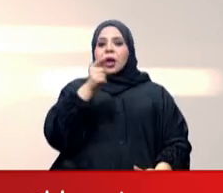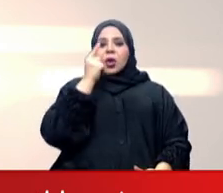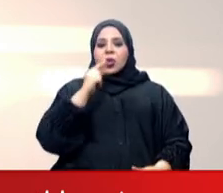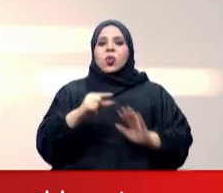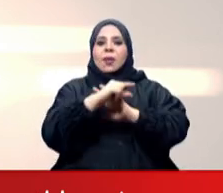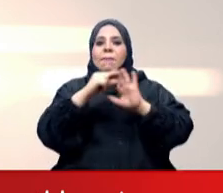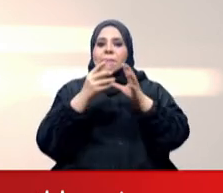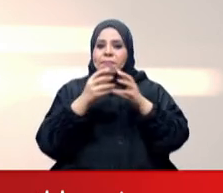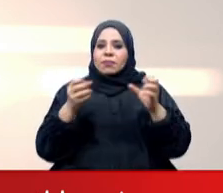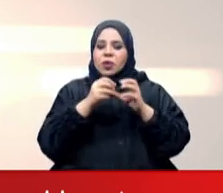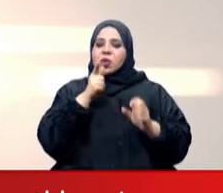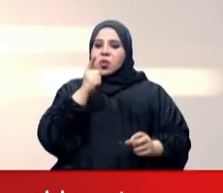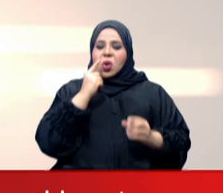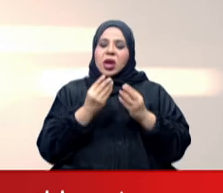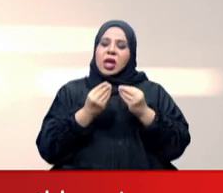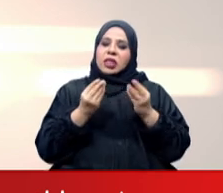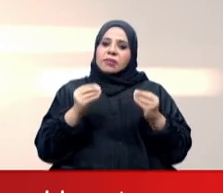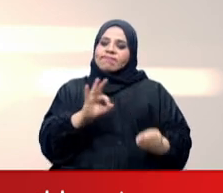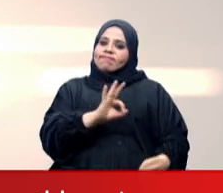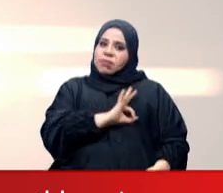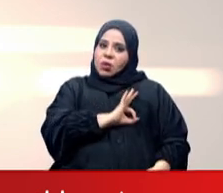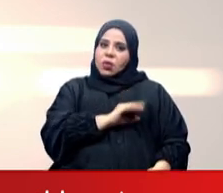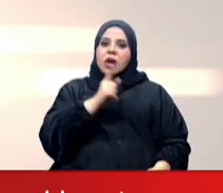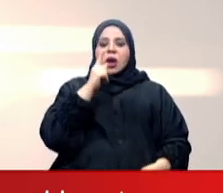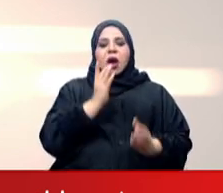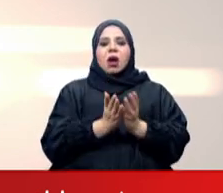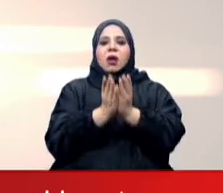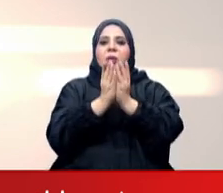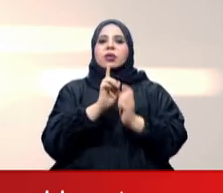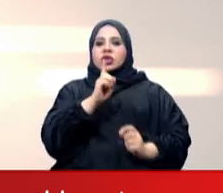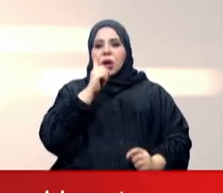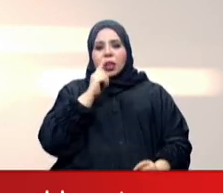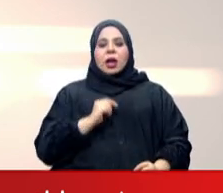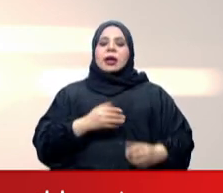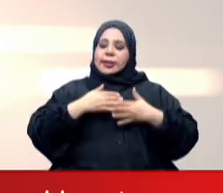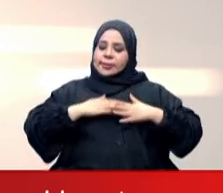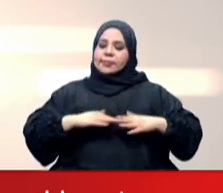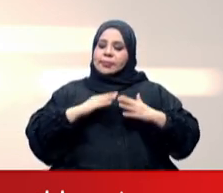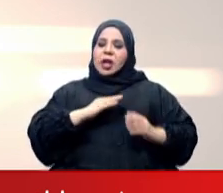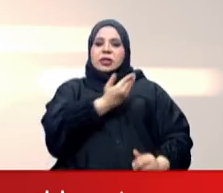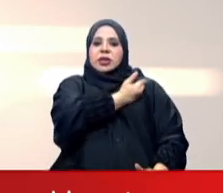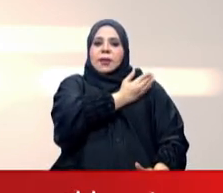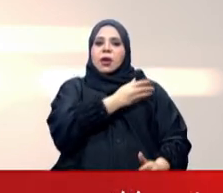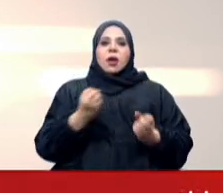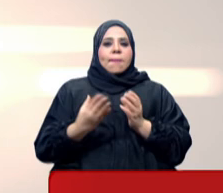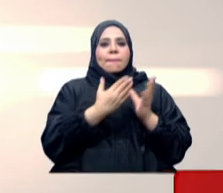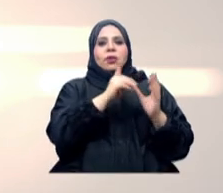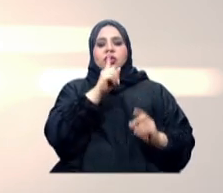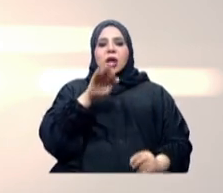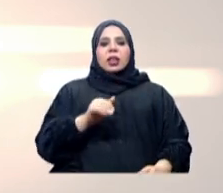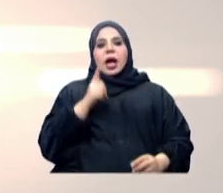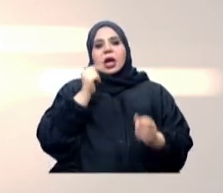حسني مبارك ضمنها سموه أحر تعازيه ومواساته، داعيا الله سبحانه وتعالى أن يتغمده بواسع